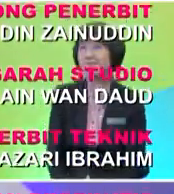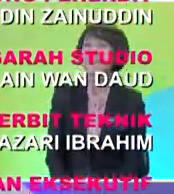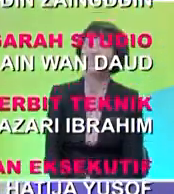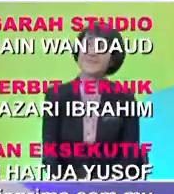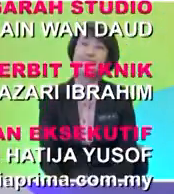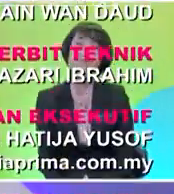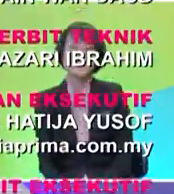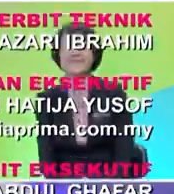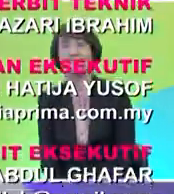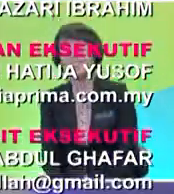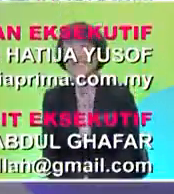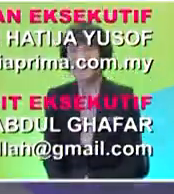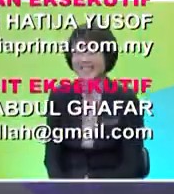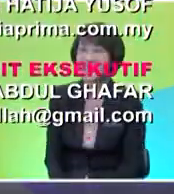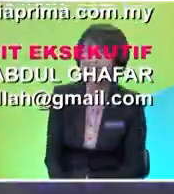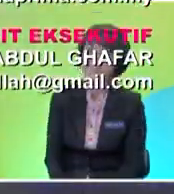Kita nyanyi lagi cikgu.